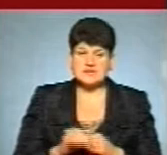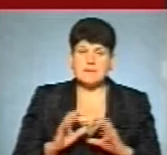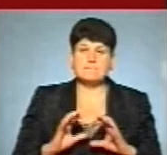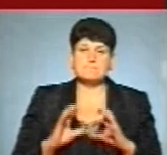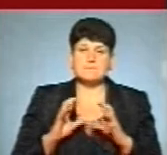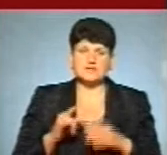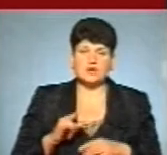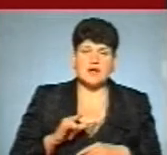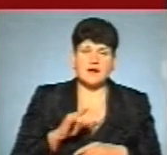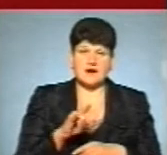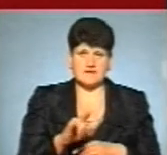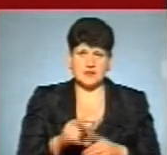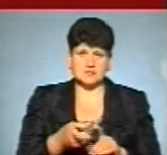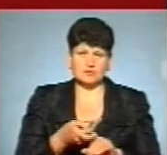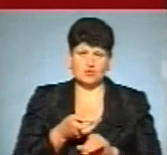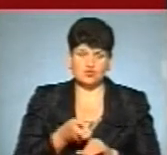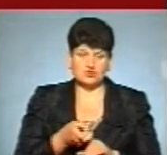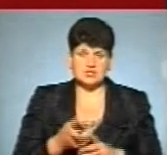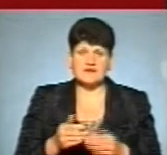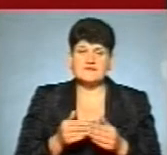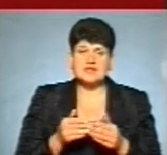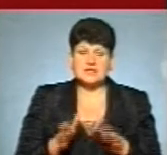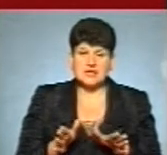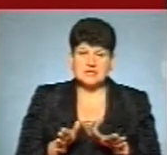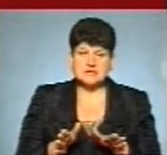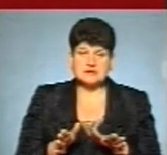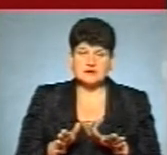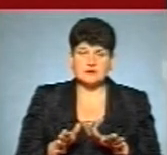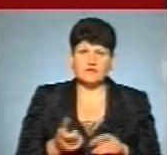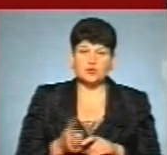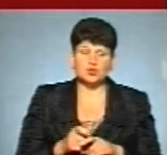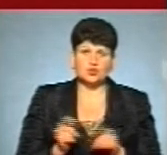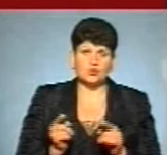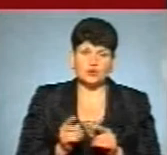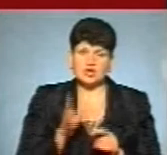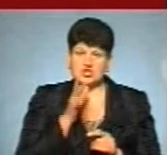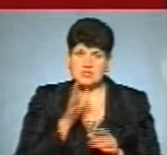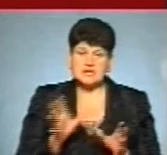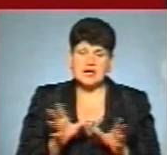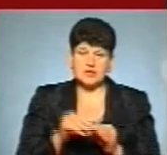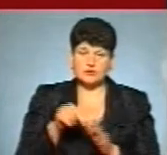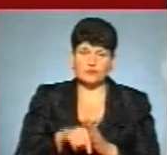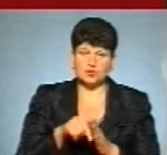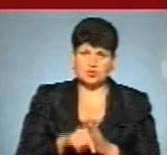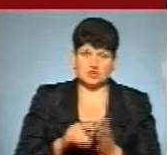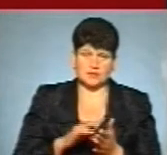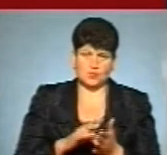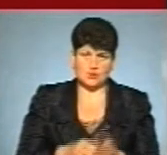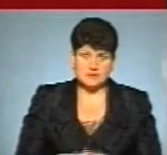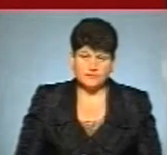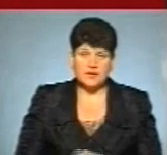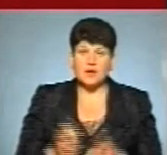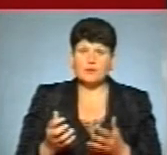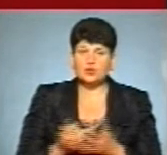міжнародне авіасполучення і міжнародне сполучення відкриється паралельно або дуже в короткий час разом з відкриттям внутрішнього туризму. І